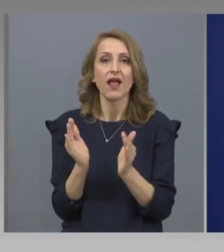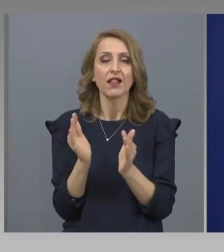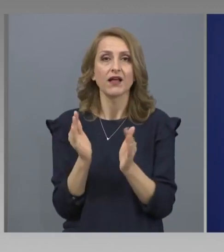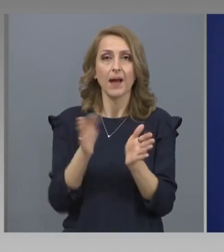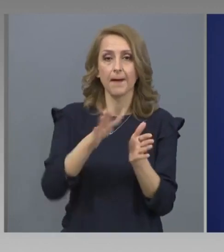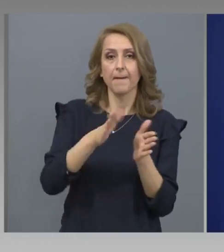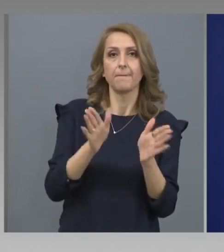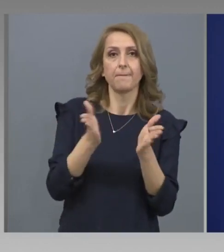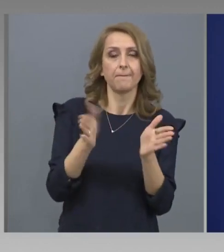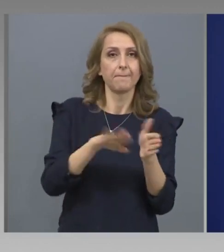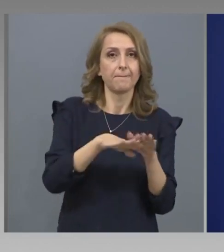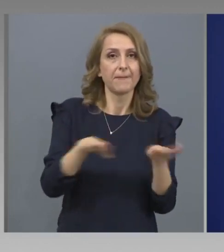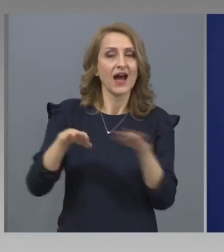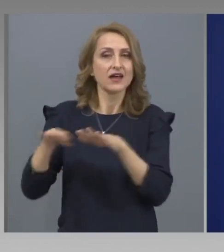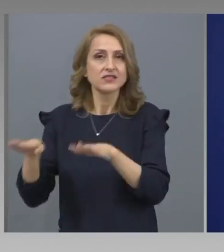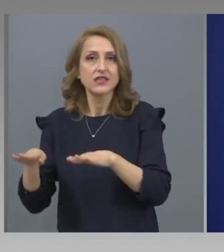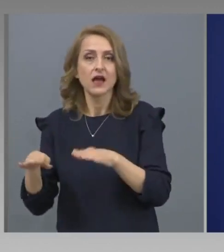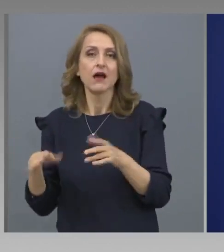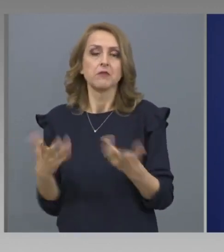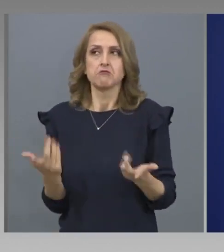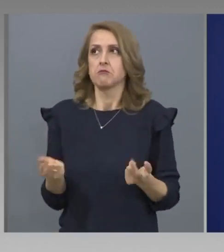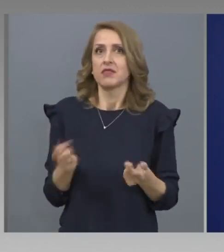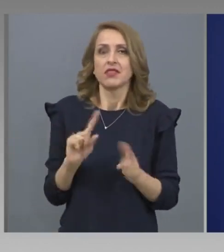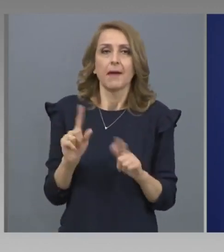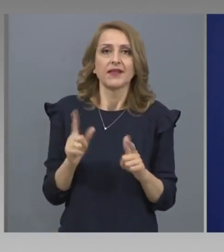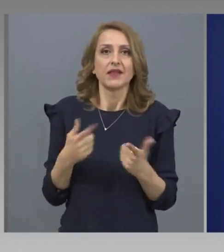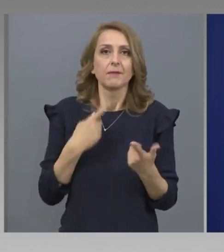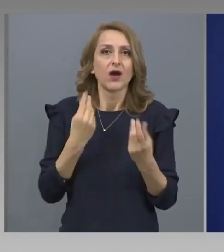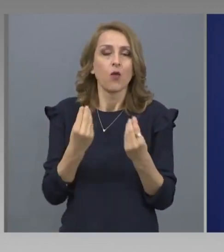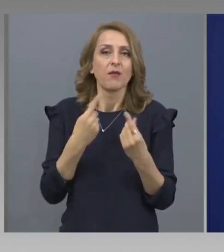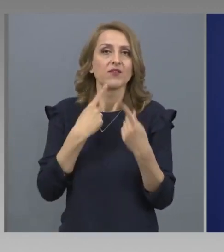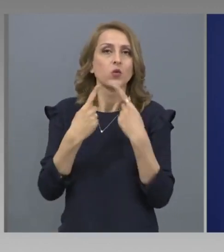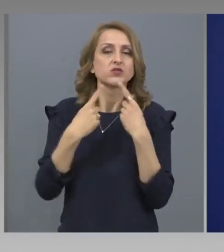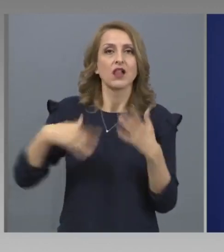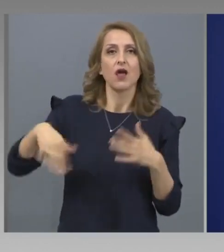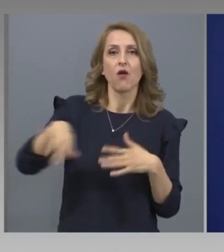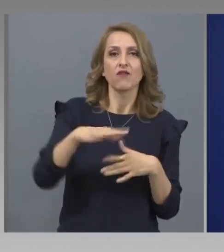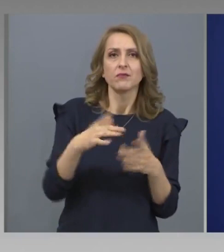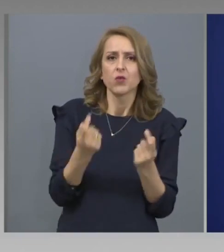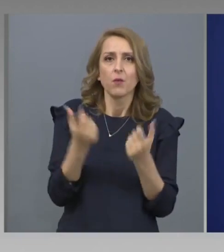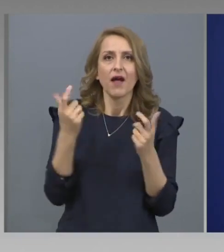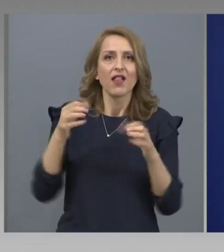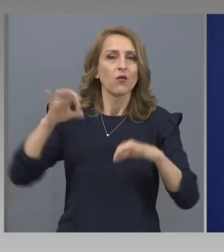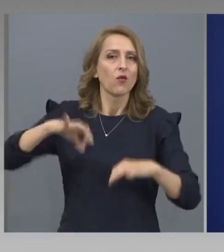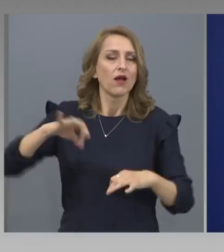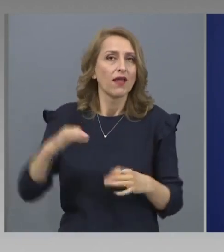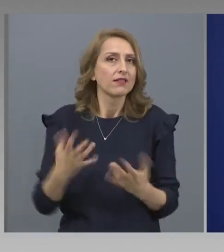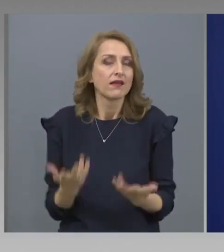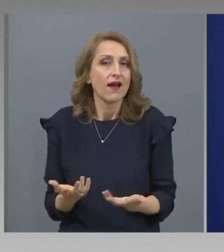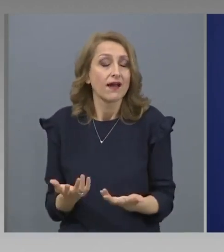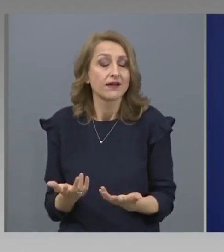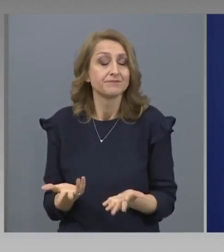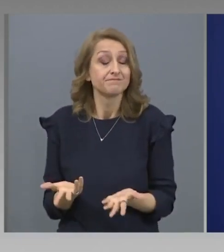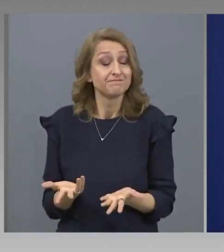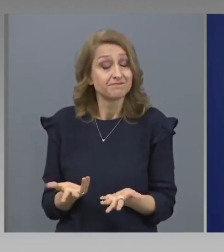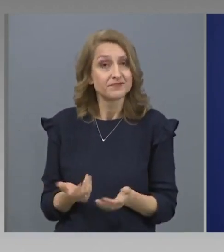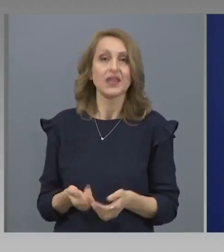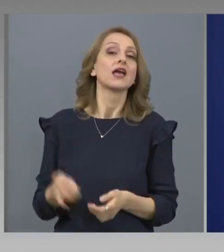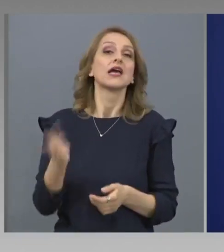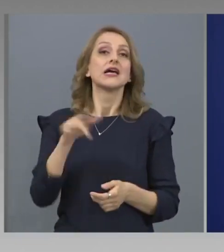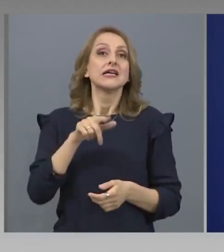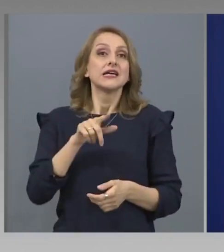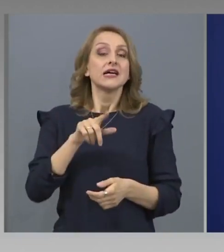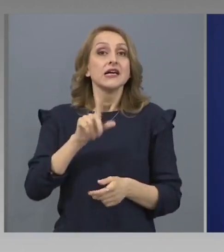до икономически неизгодни условия за самото заведение. Само че тук на първо място и продължава да бъде на